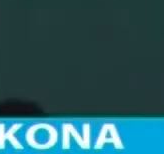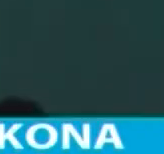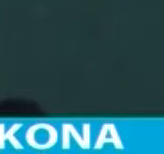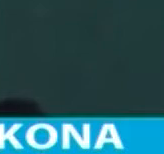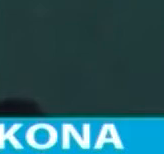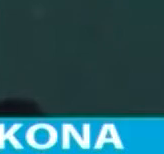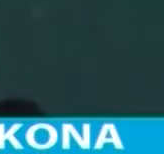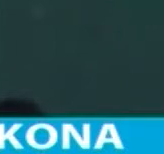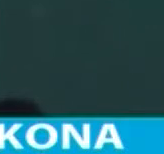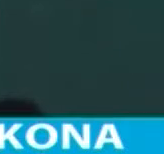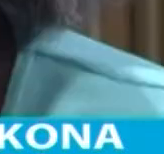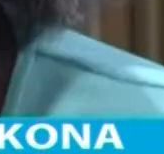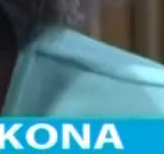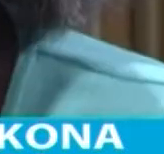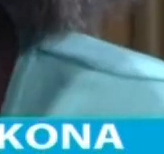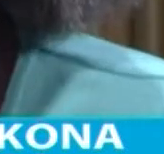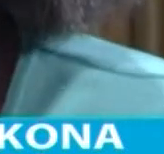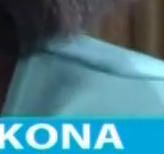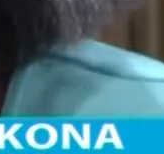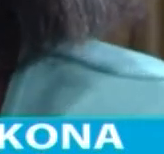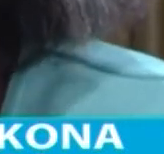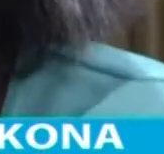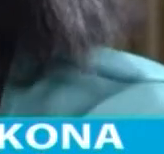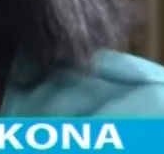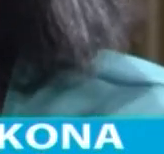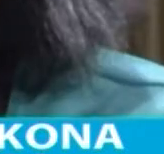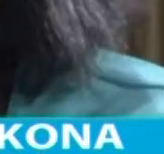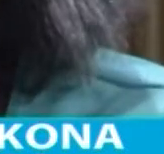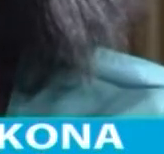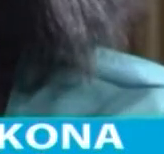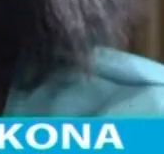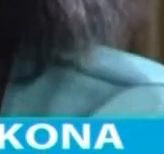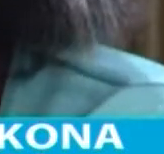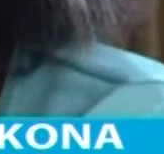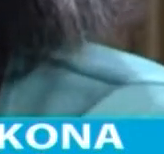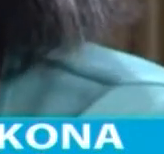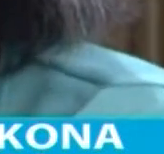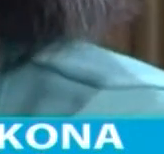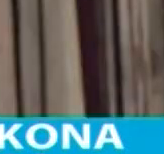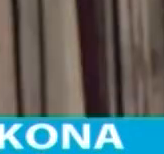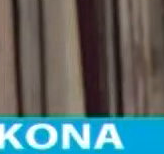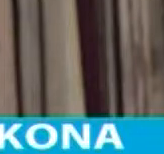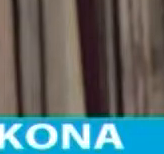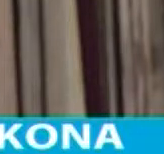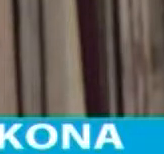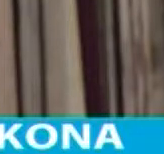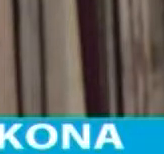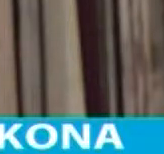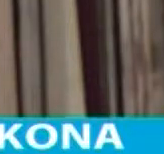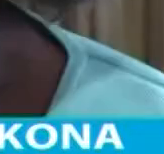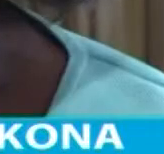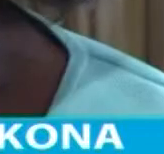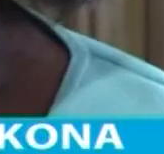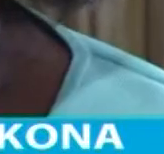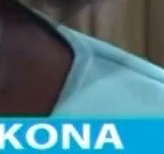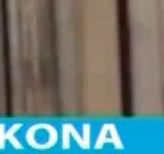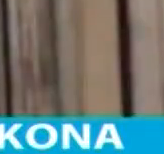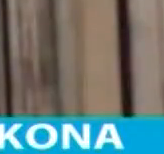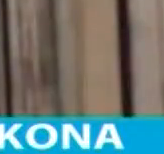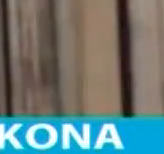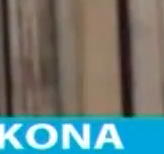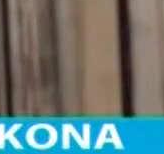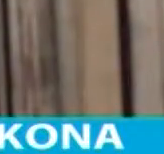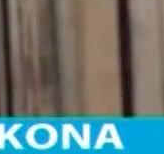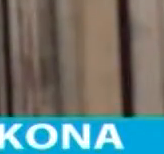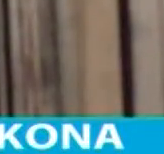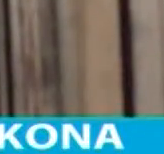vizuri. Mazoezi. But the way you and Aida have been acting. Chana na hii binti. For